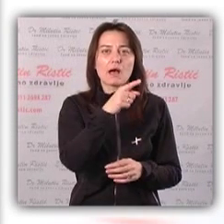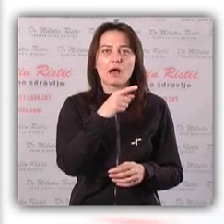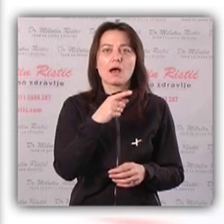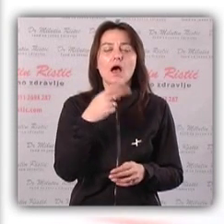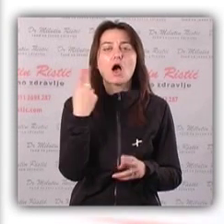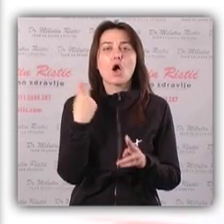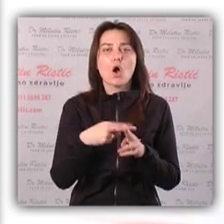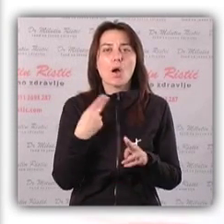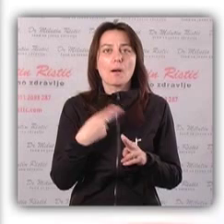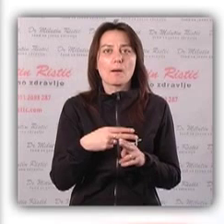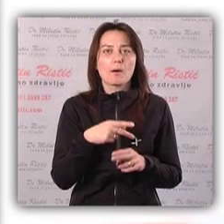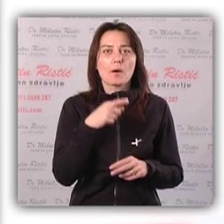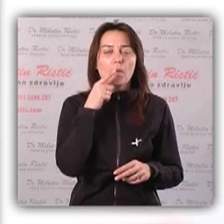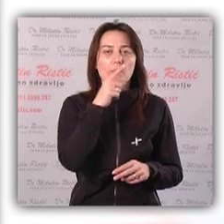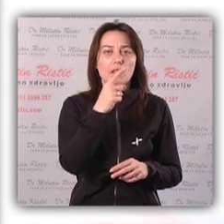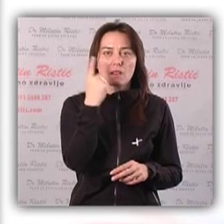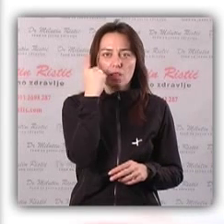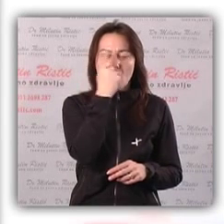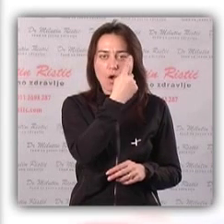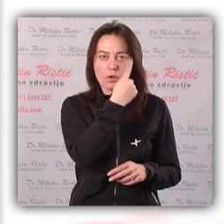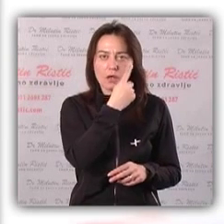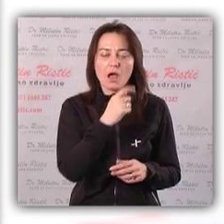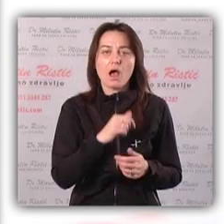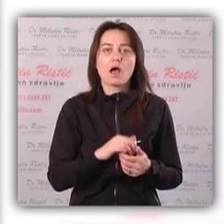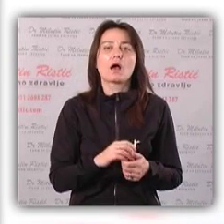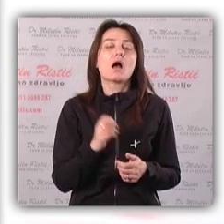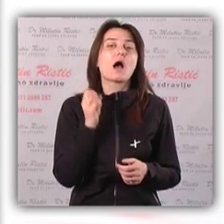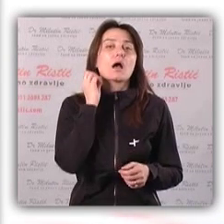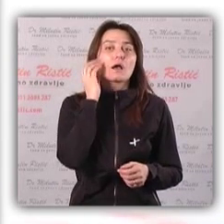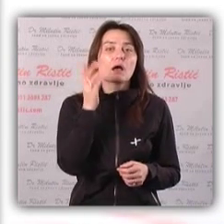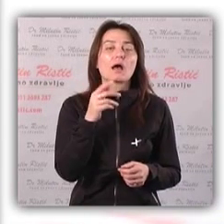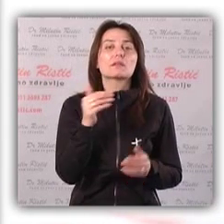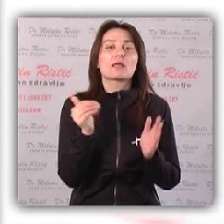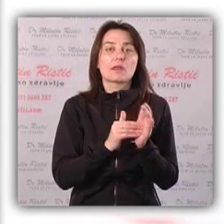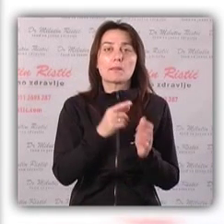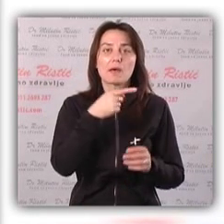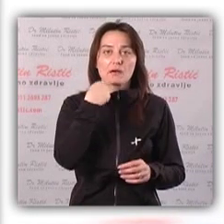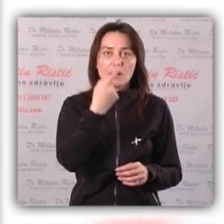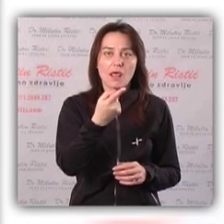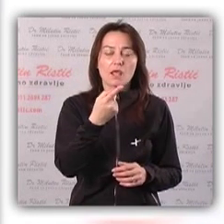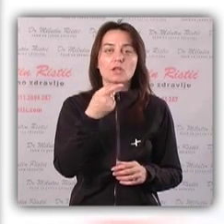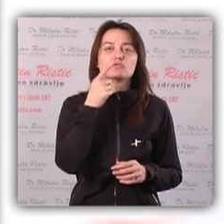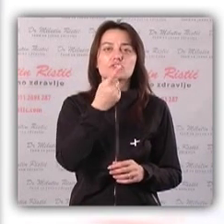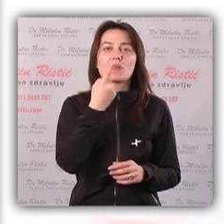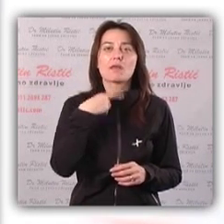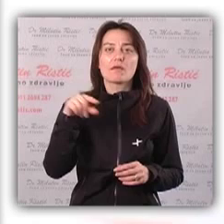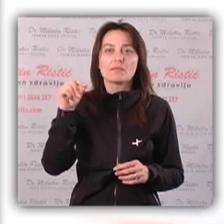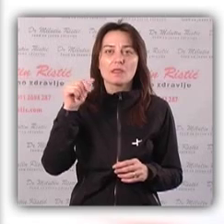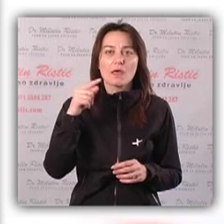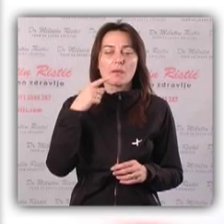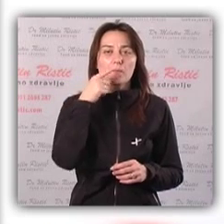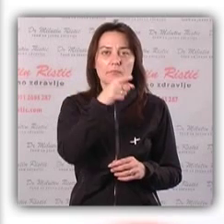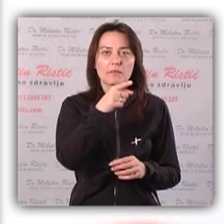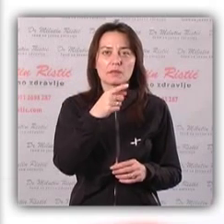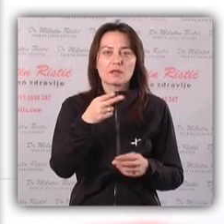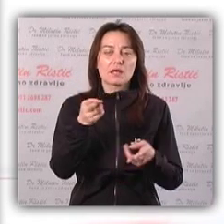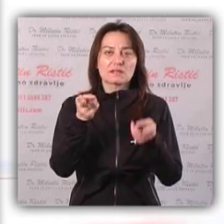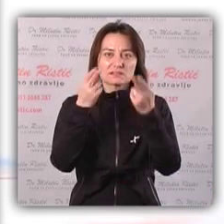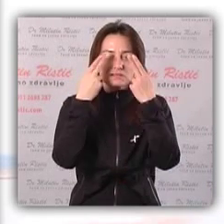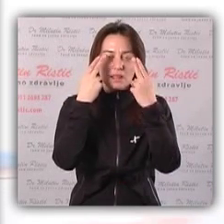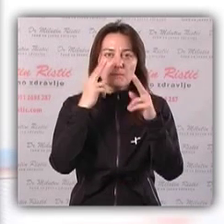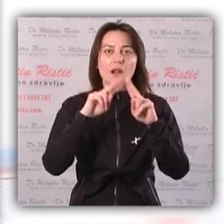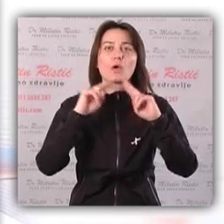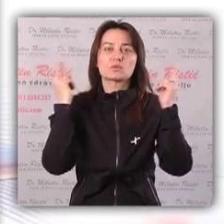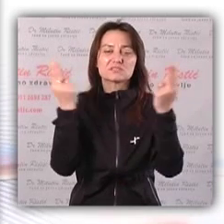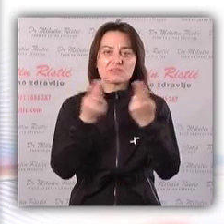pomenuti retinopatiju, odnosno oboljenje krvnih sudova oka. I treba reći da je recimo dijabetes glavni